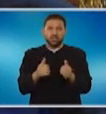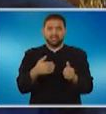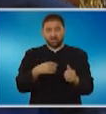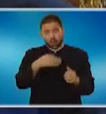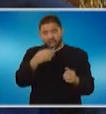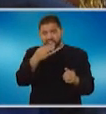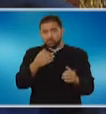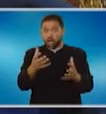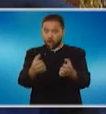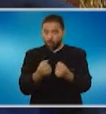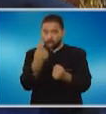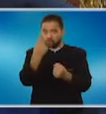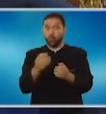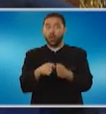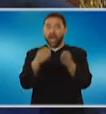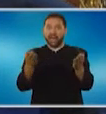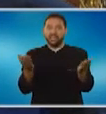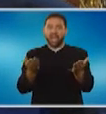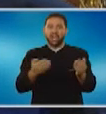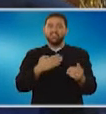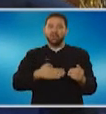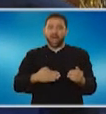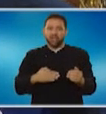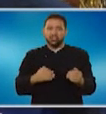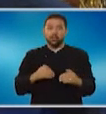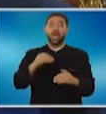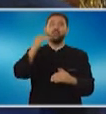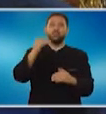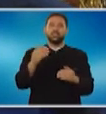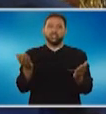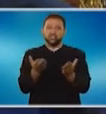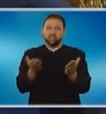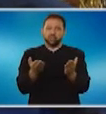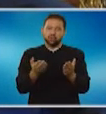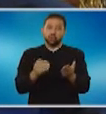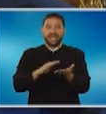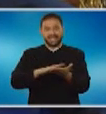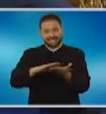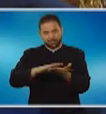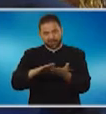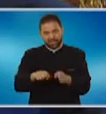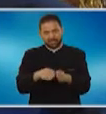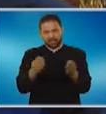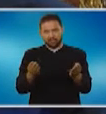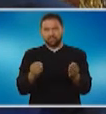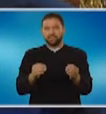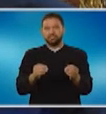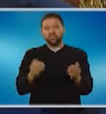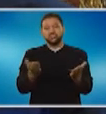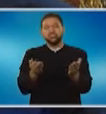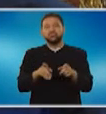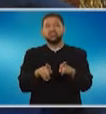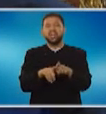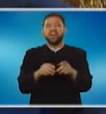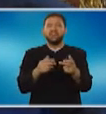Luați cartea care vă place cel mai mult. Citiți-o în formă tipărită și citiți-o în